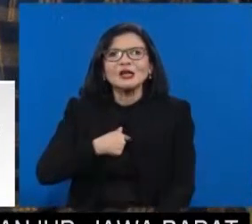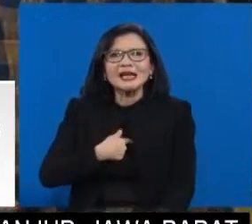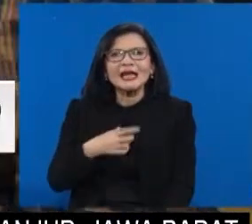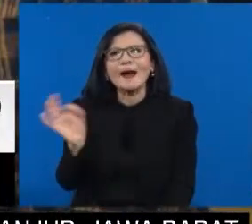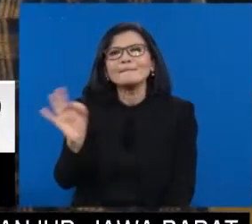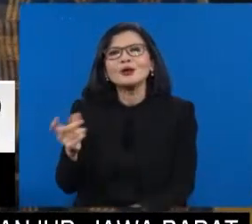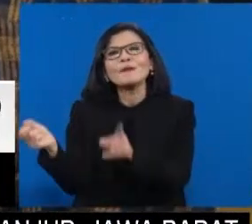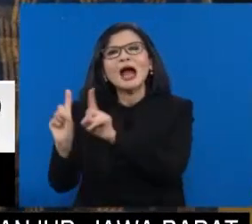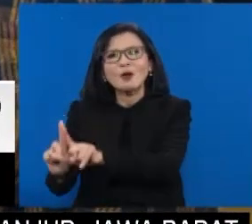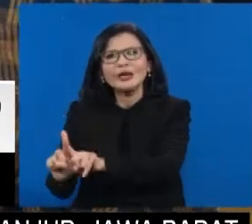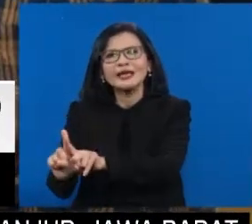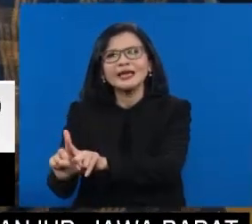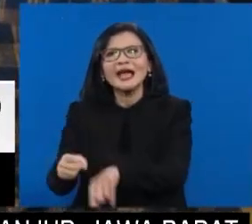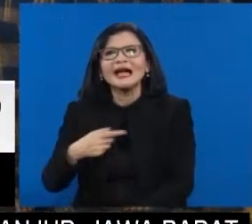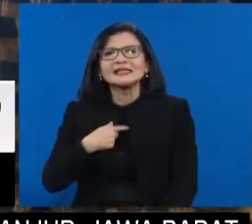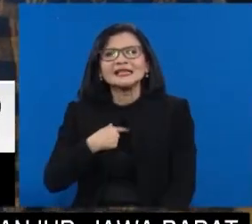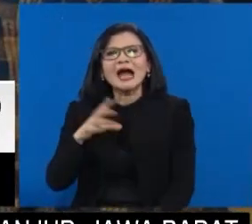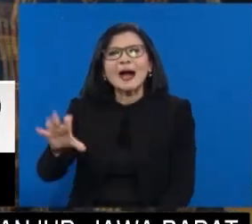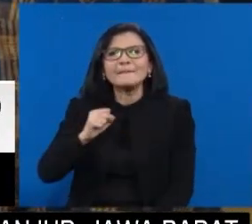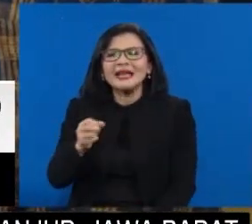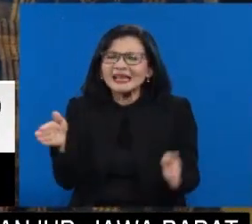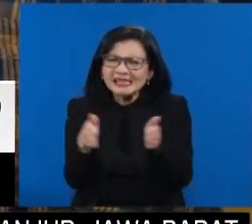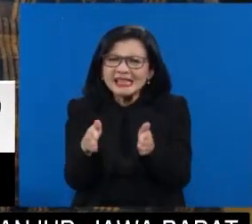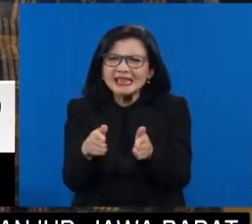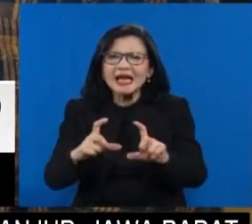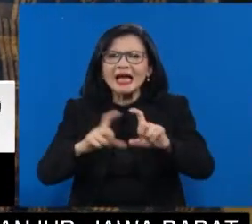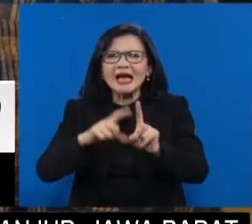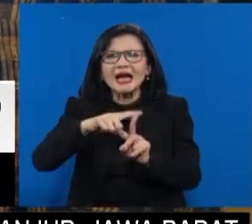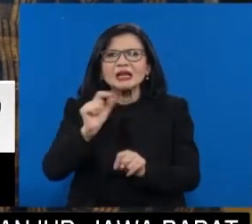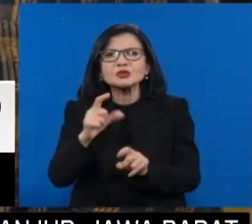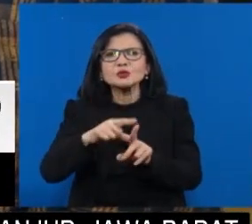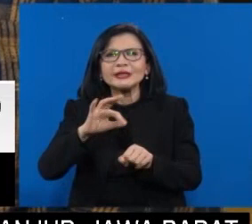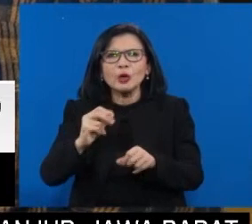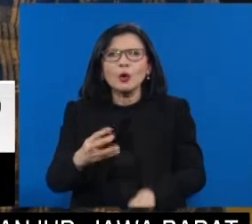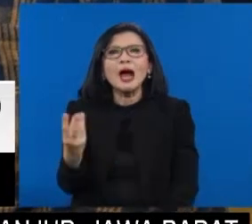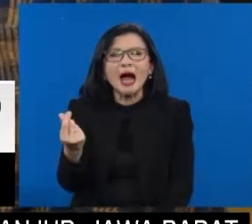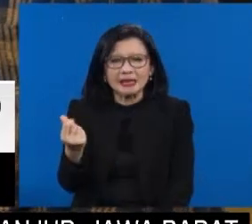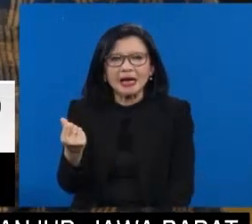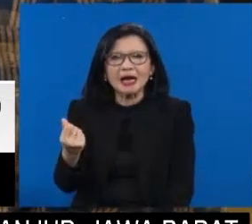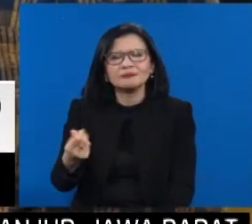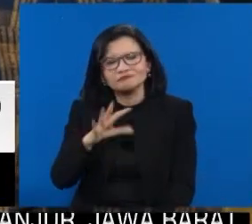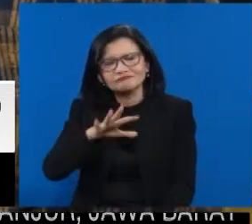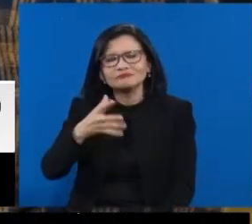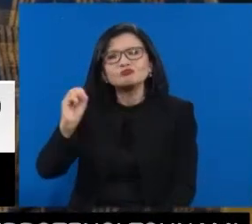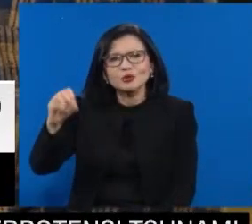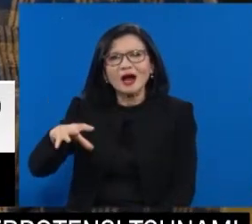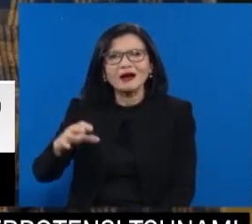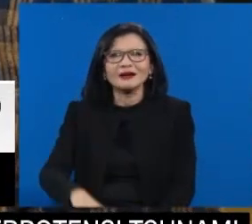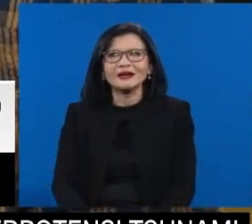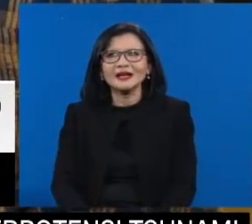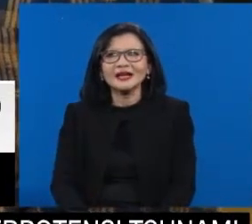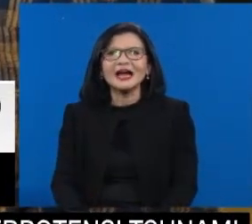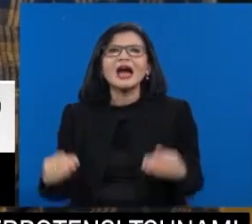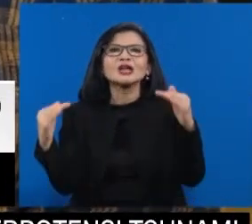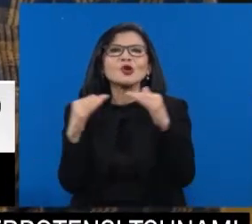ya, jadi saya mengambilnya tipe studio. Di sini harga cukup terjangkau, ya cocok